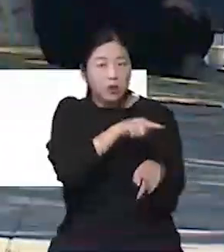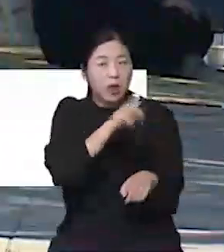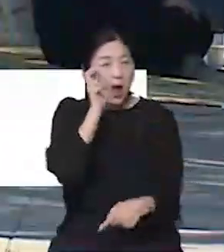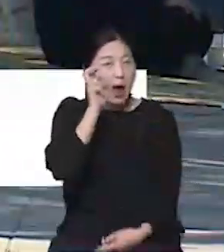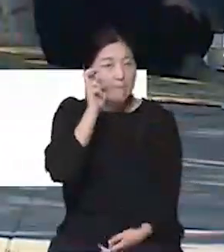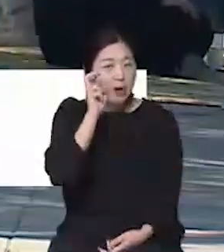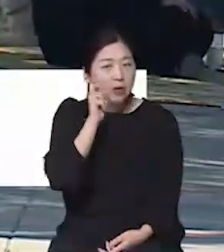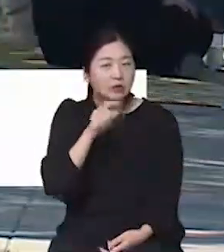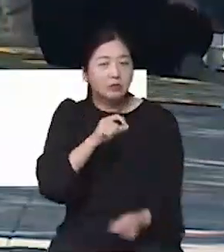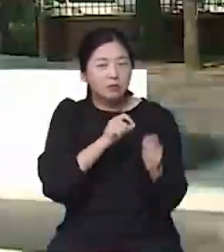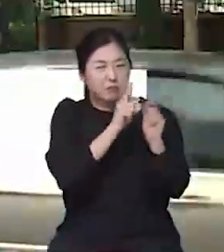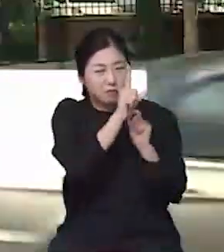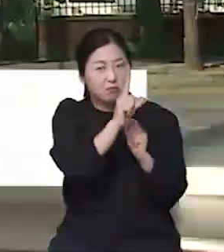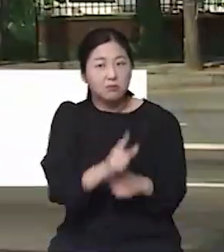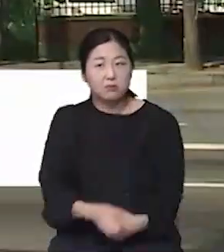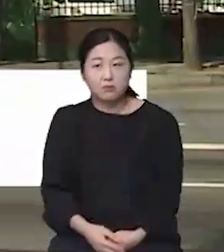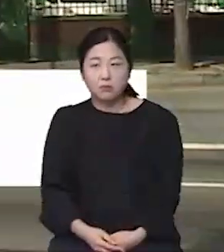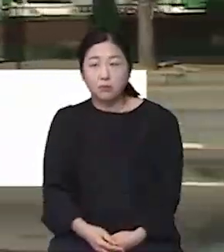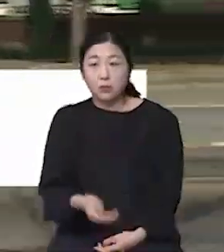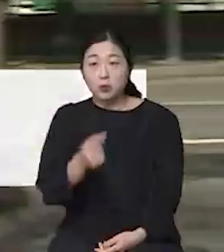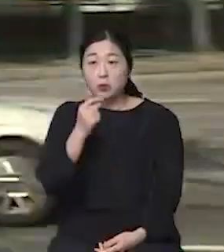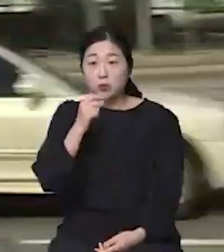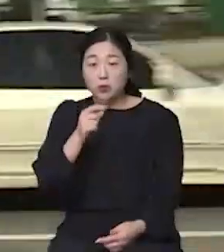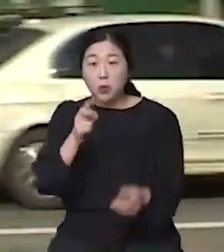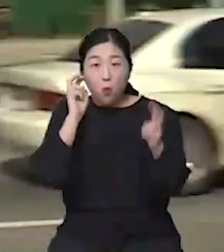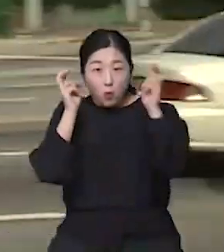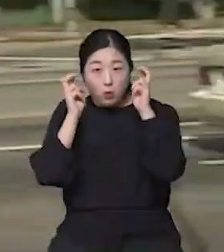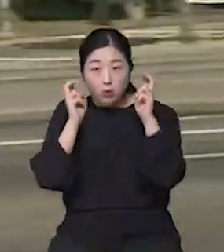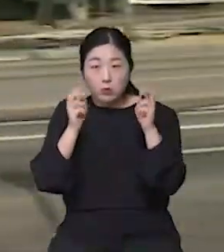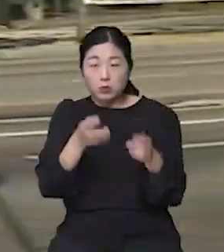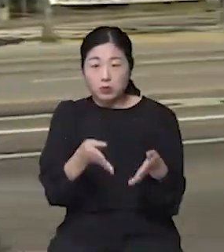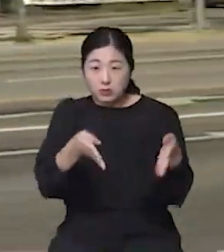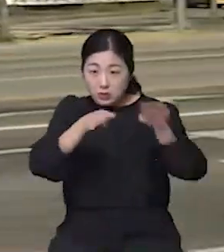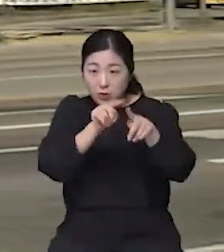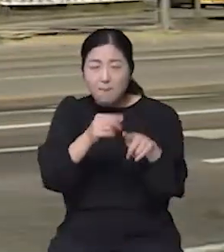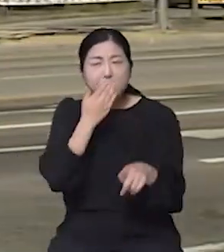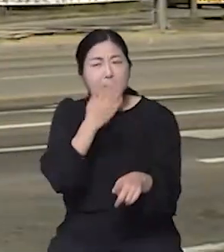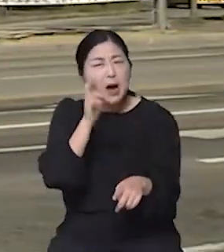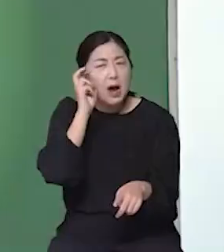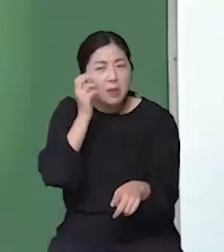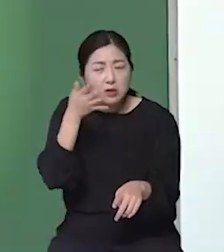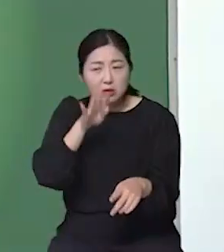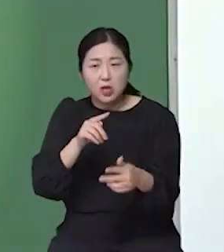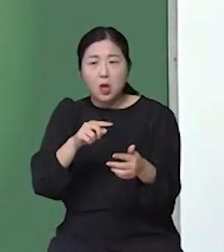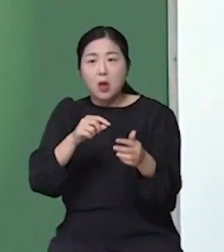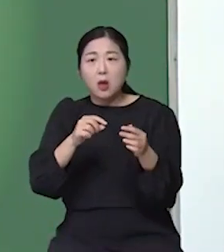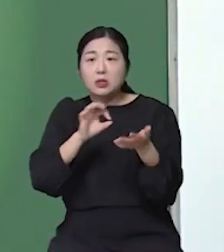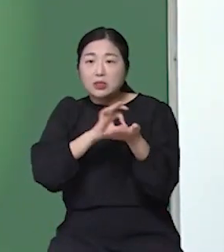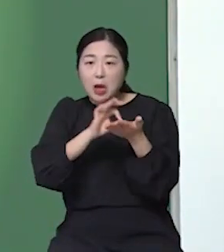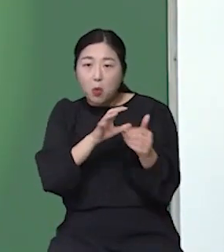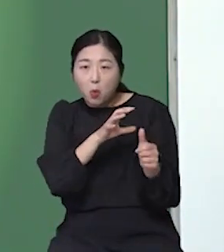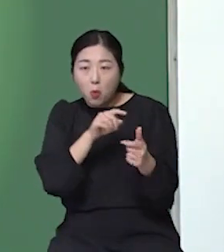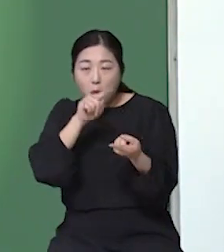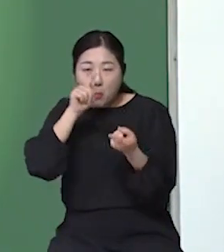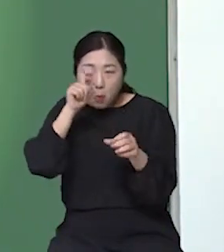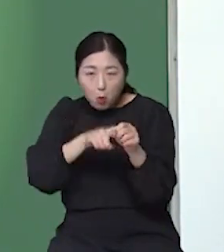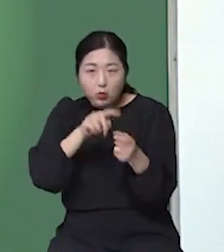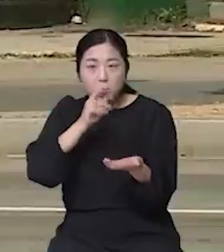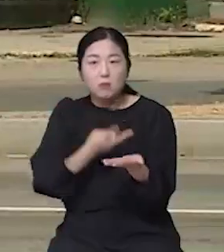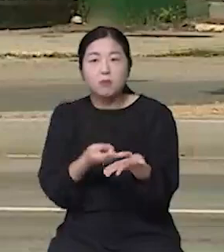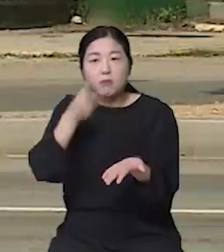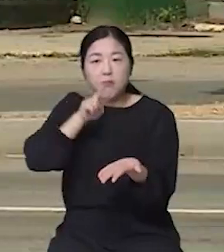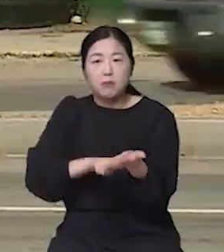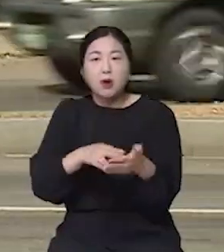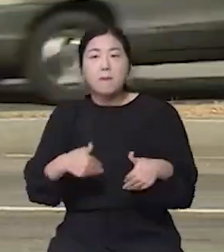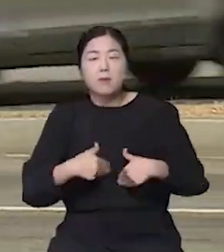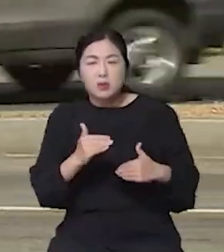유력하게 거론됩니다. 롯데 칠성 공장은 가능성이 있지만 상업시설로 용도 변경을 해야 하는 등